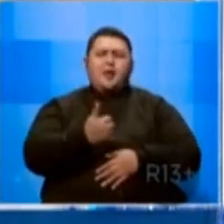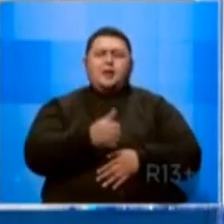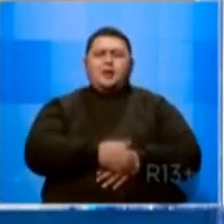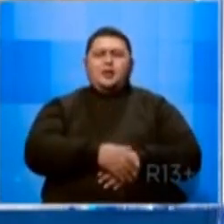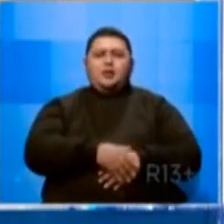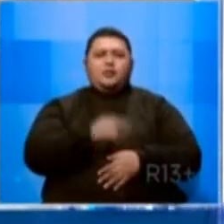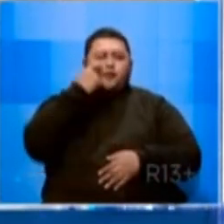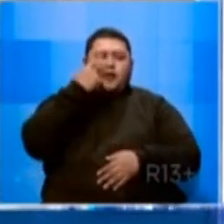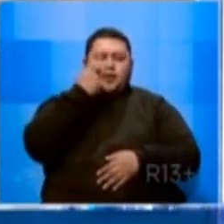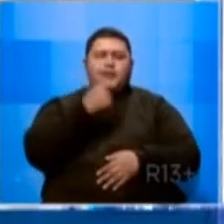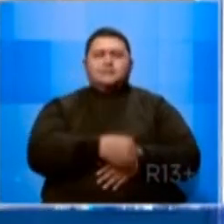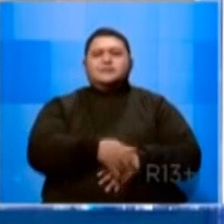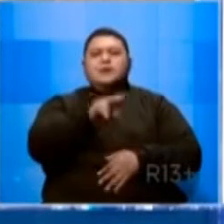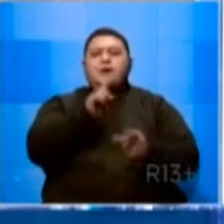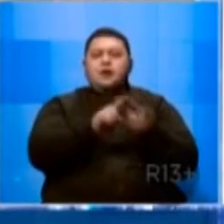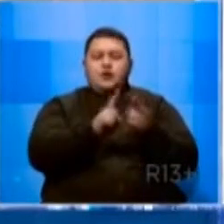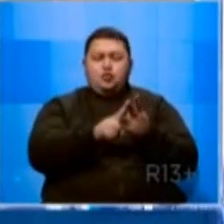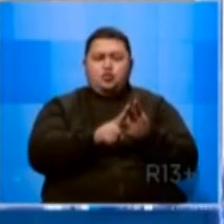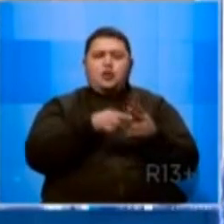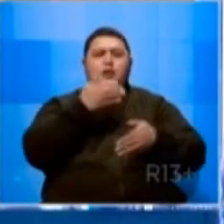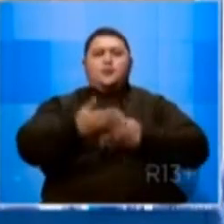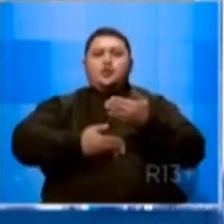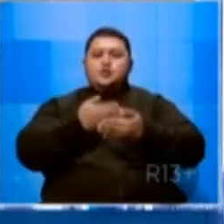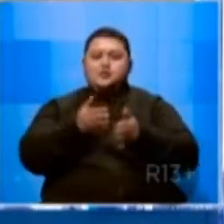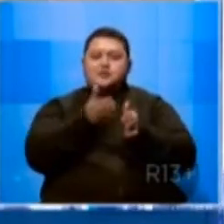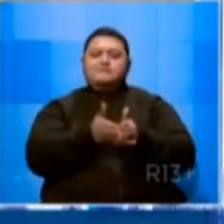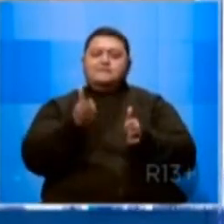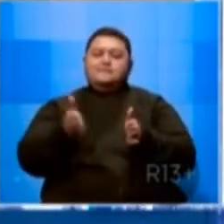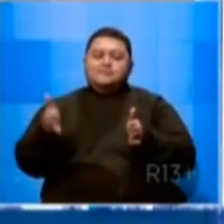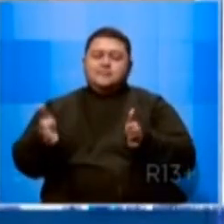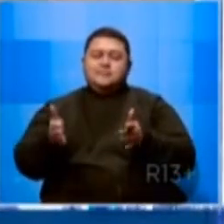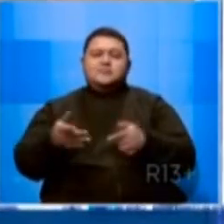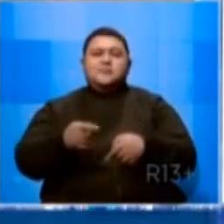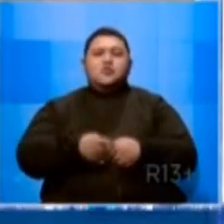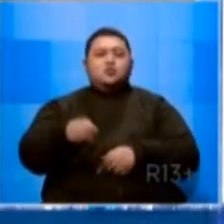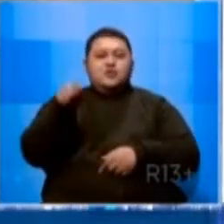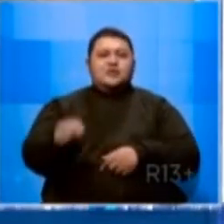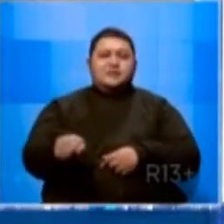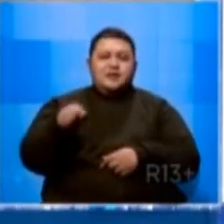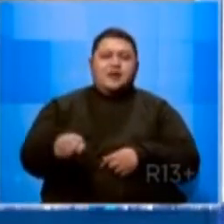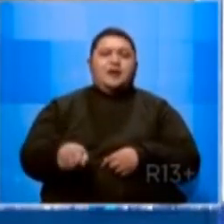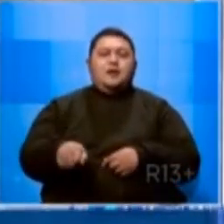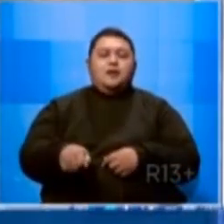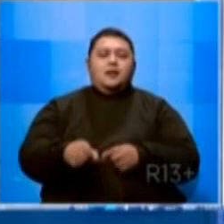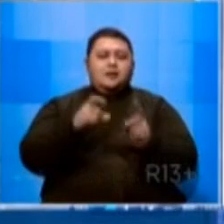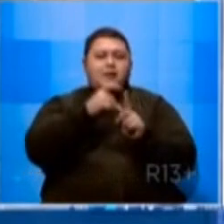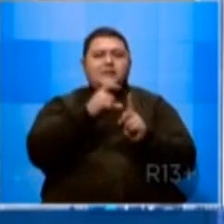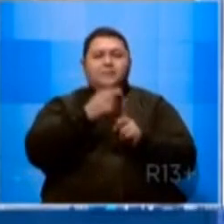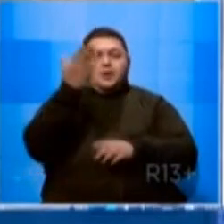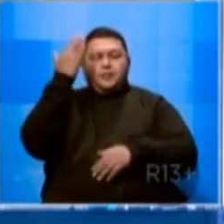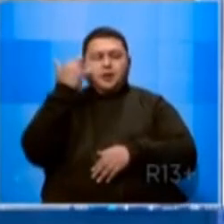yang pertama itu yang kedua dalam perjalanan-perjalanan proses persidangan Desember